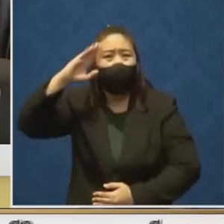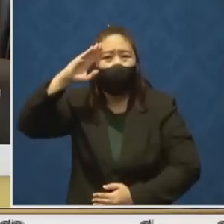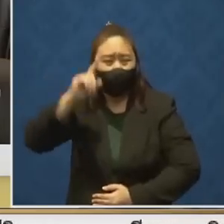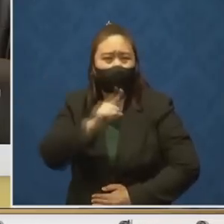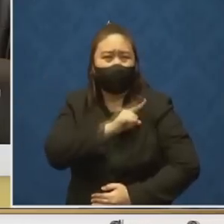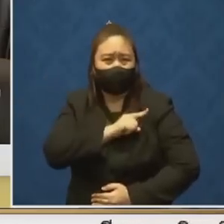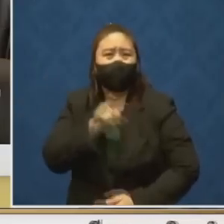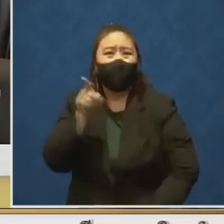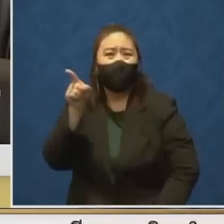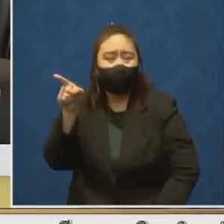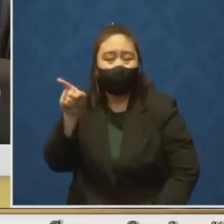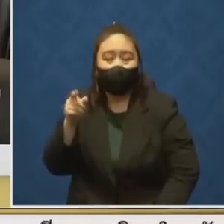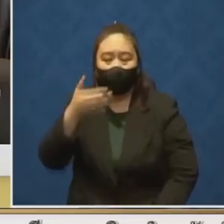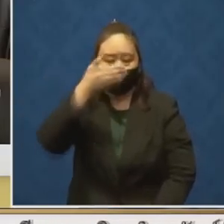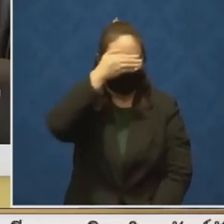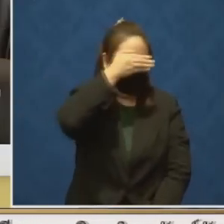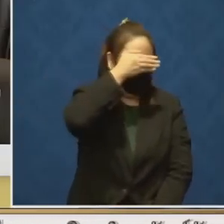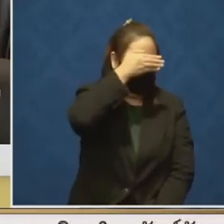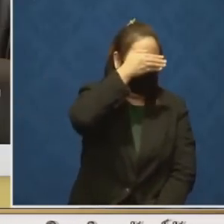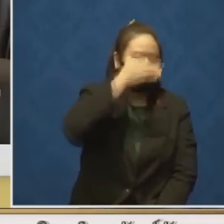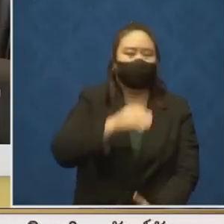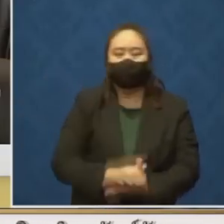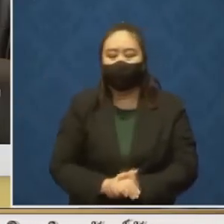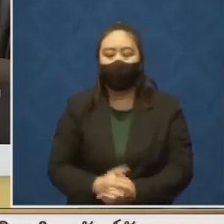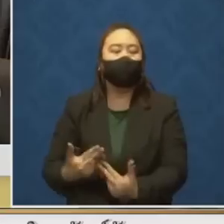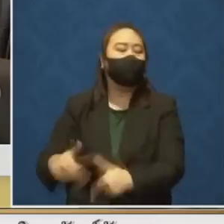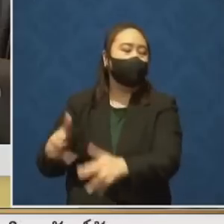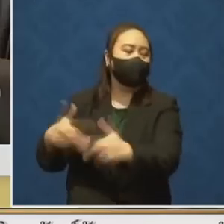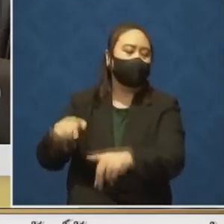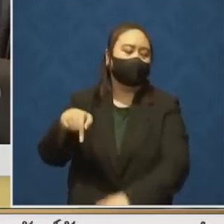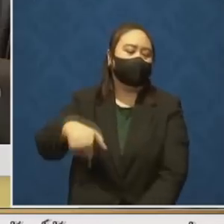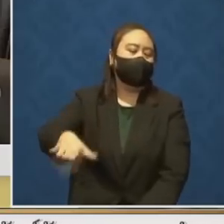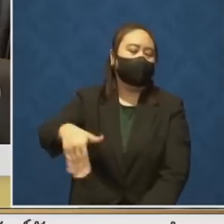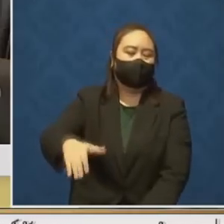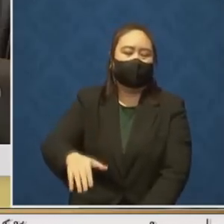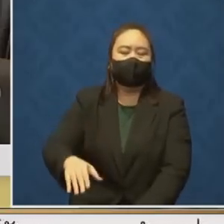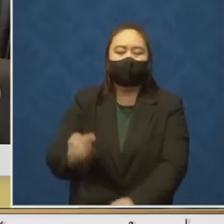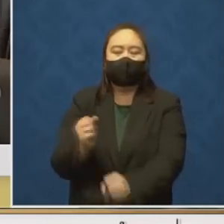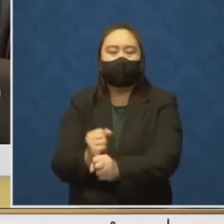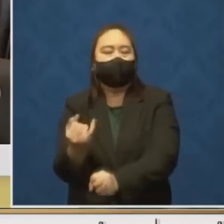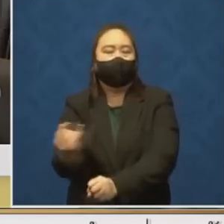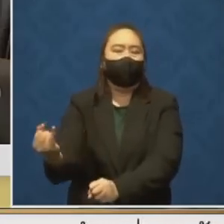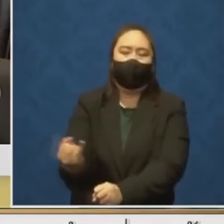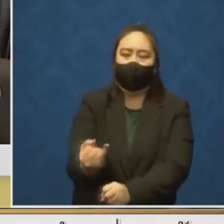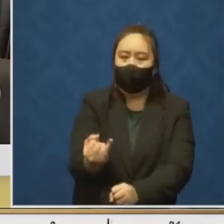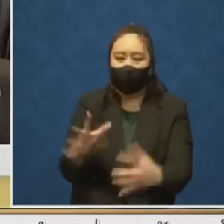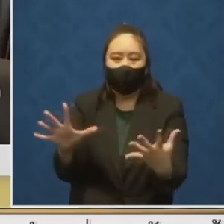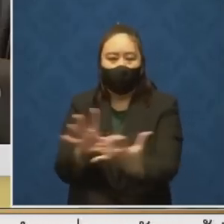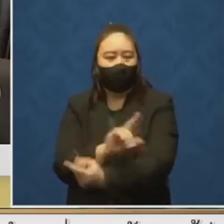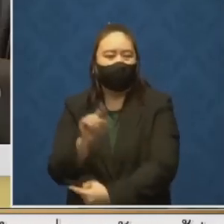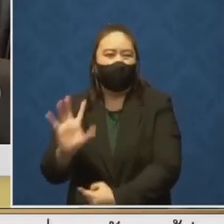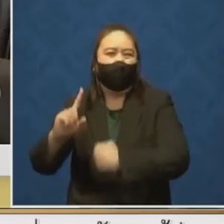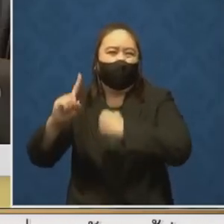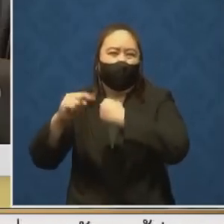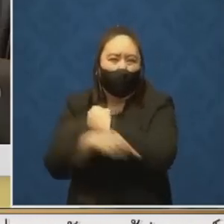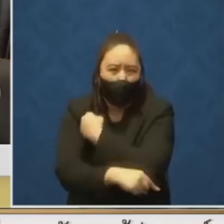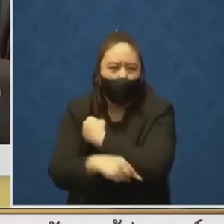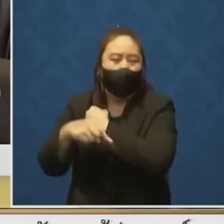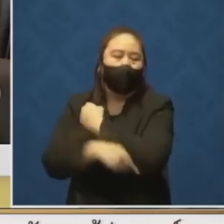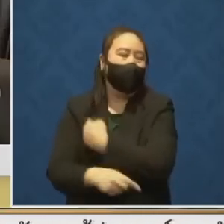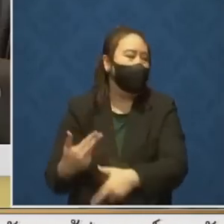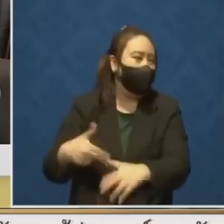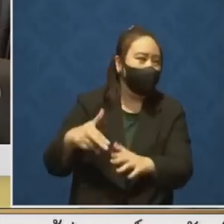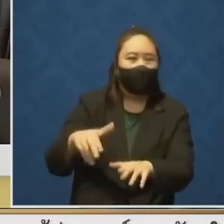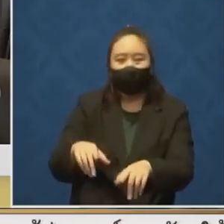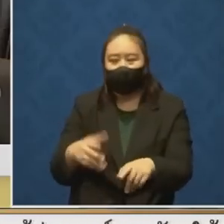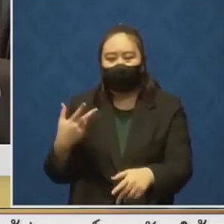บอยู่กับแร้งปดตาข้างหนึ่งปลอยให้กองทัพเน้าเหม็นไปด้วยวฒนธรมทุจหลิตเอือประโยชน